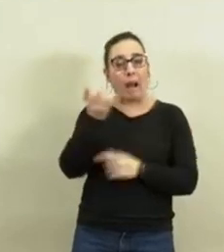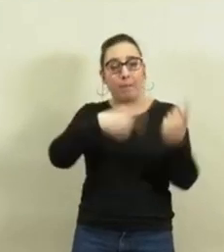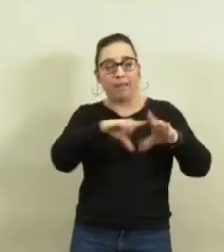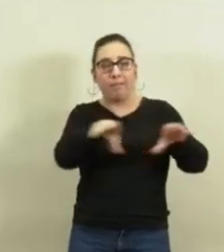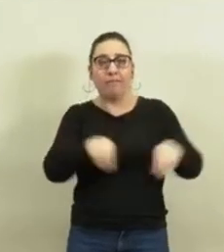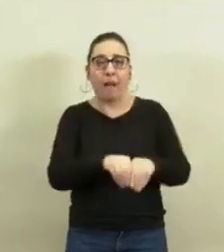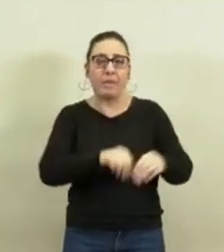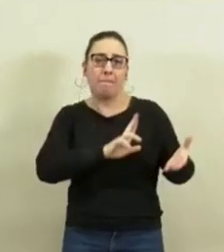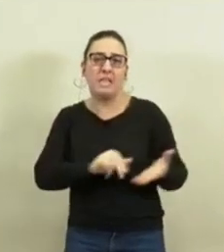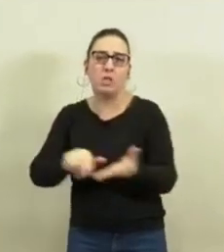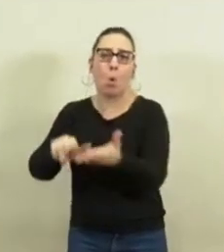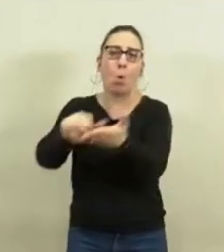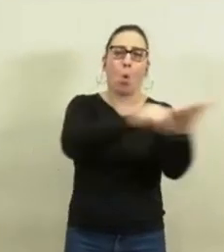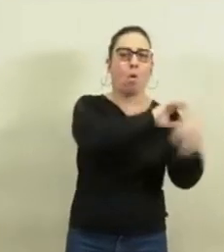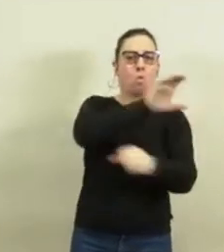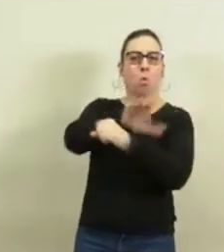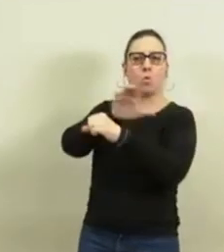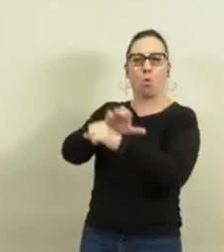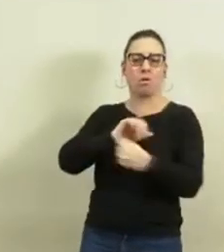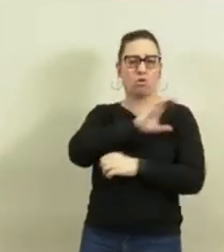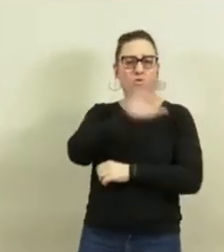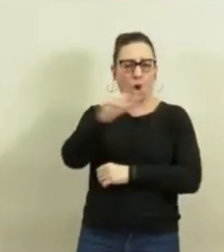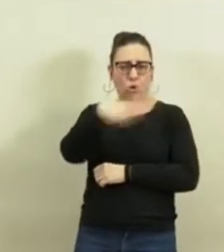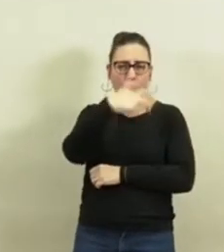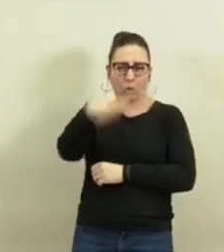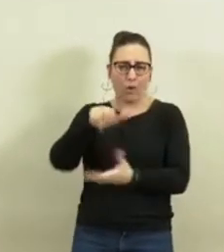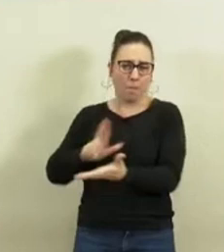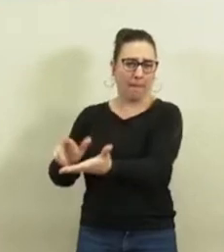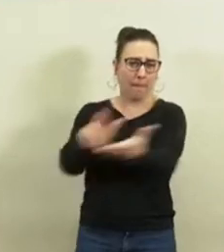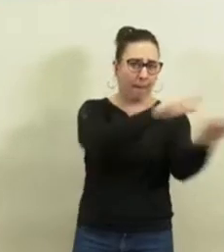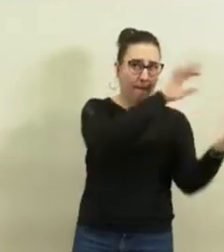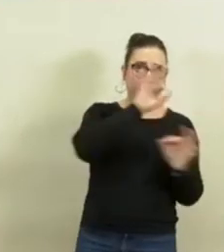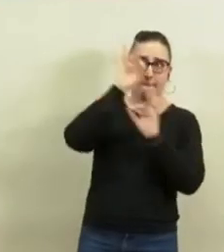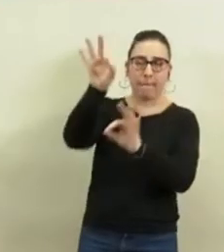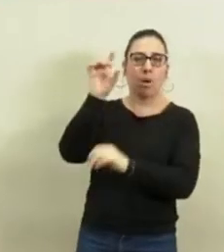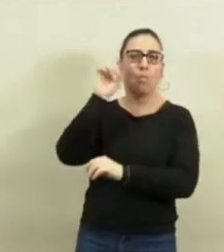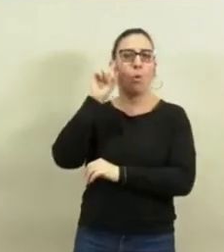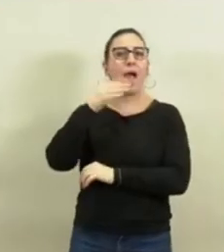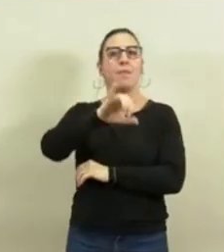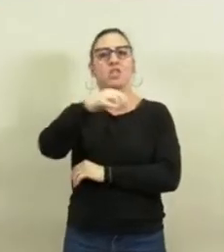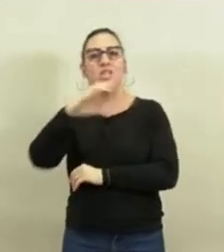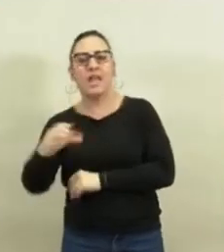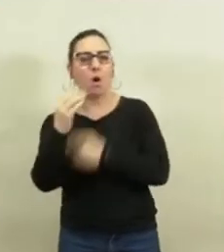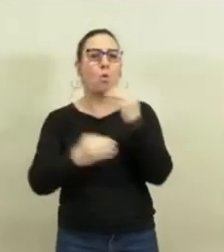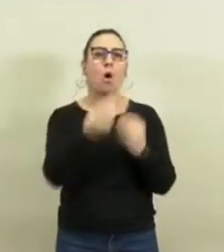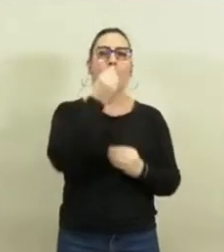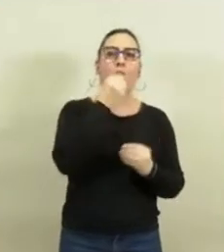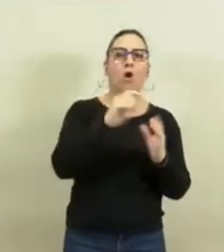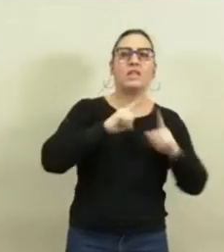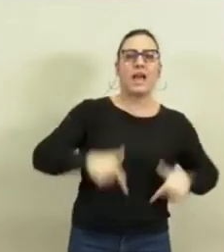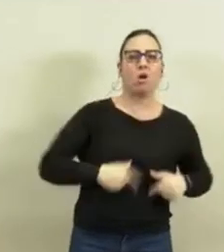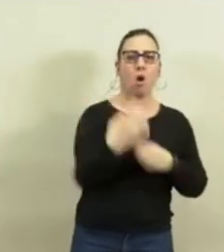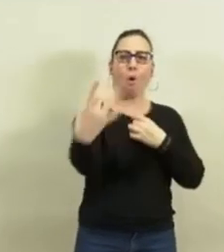lancer une pétition qui a recueilli des centaines de signatures pour dénoncer des refus des MJC et des cantines scolaires d'inscrire leurs